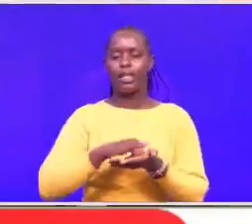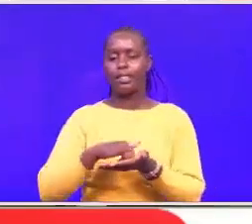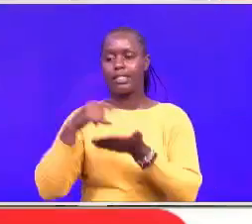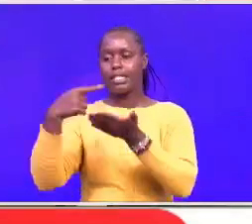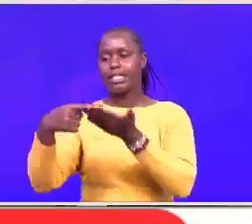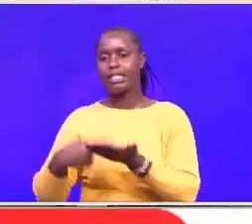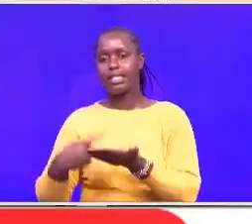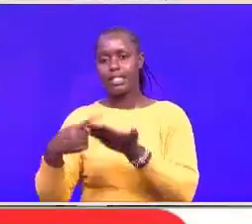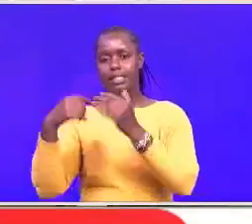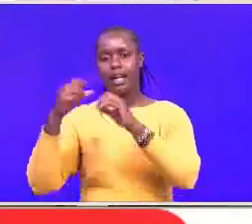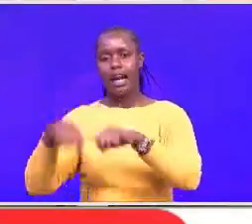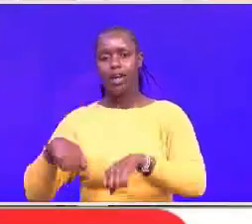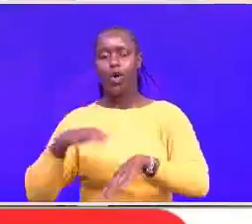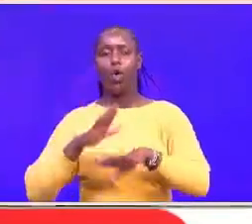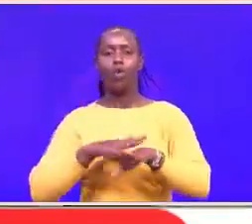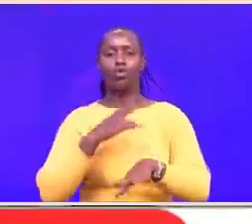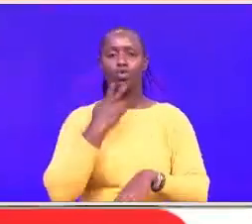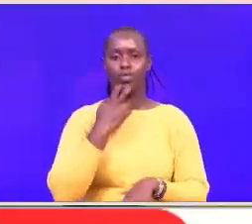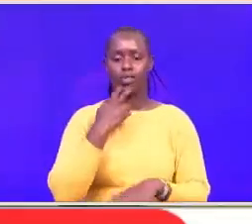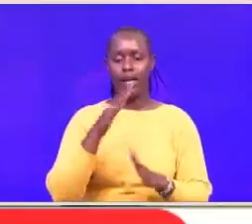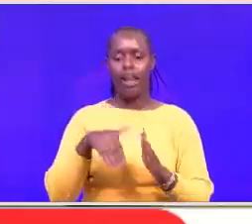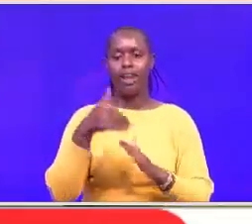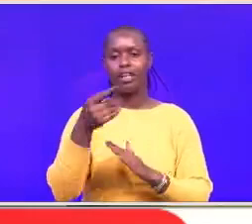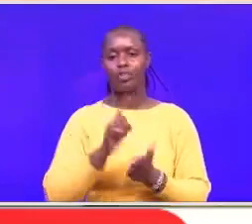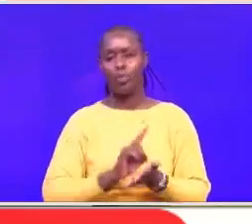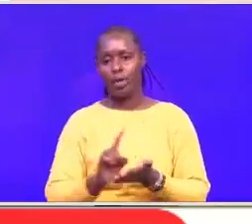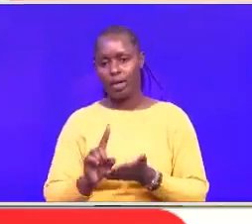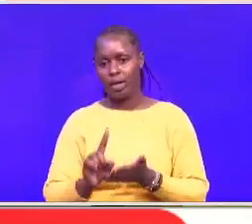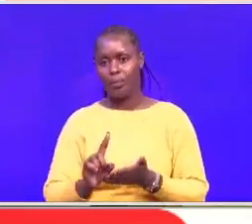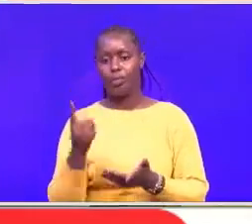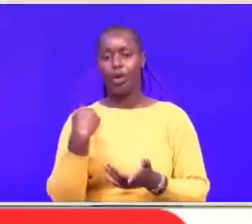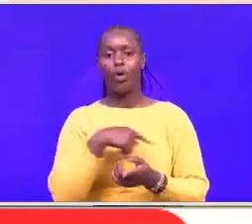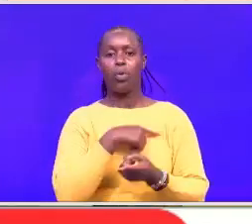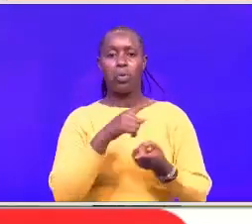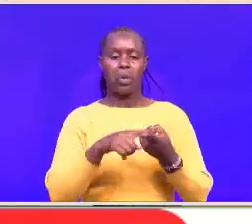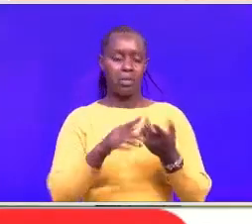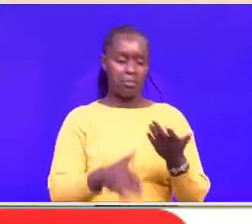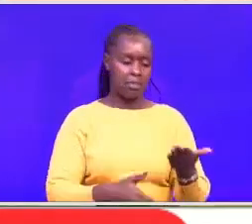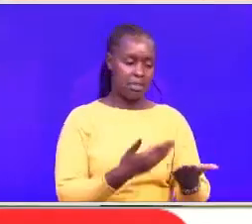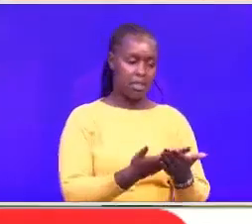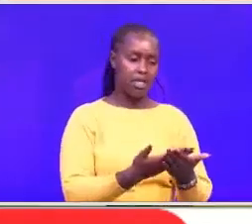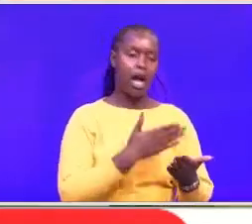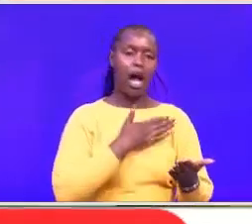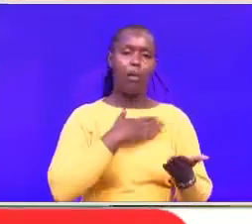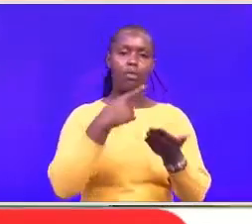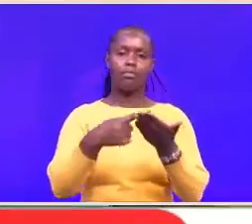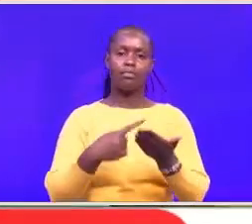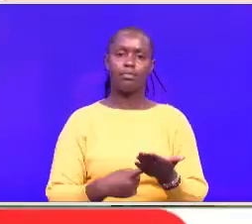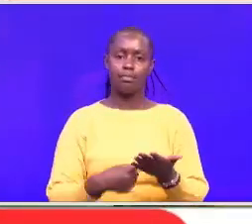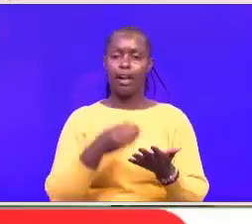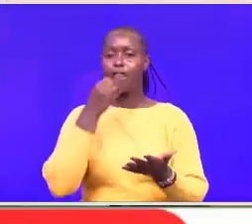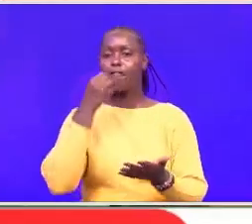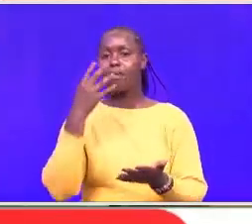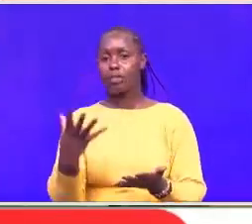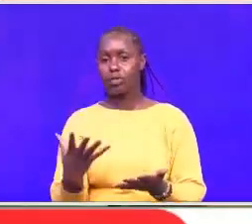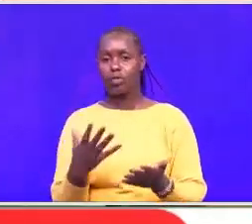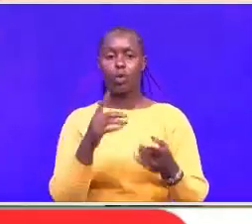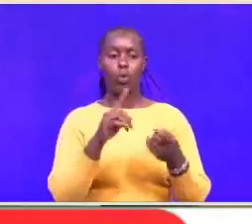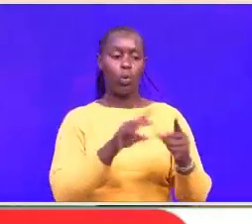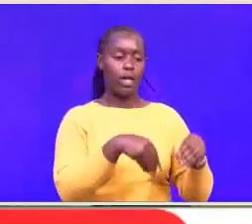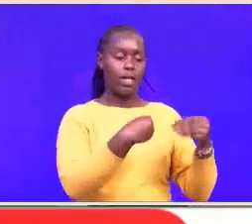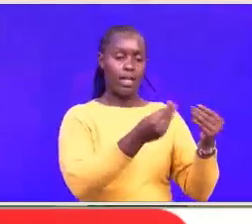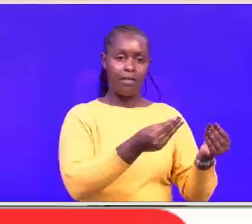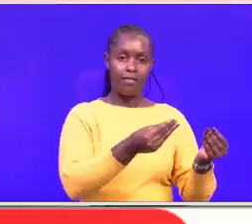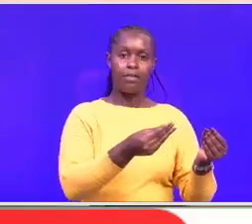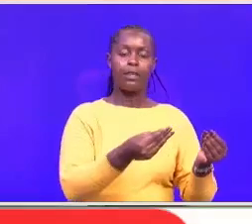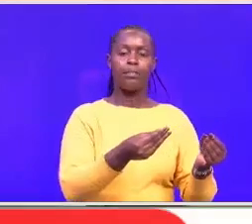huo uanze Jumanne wiki ijayo. We presented our motion, notice of motion to the speaker yesterday,